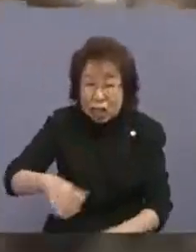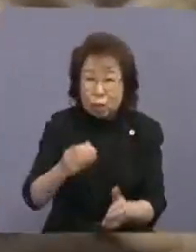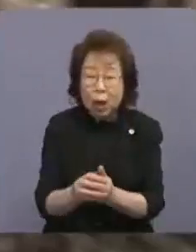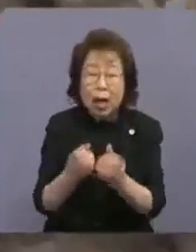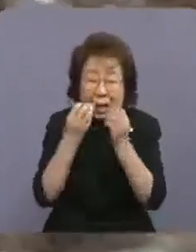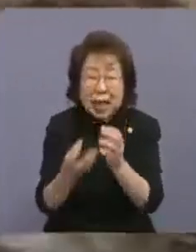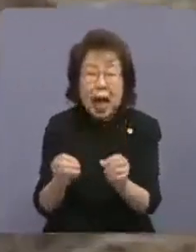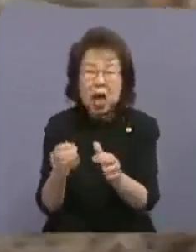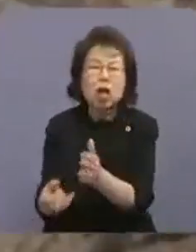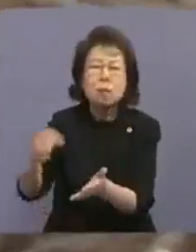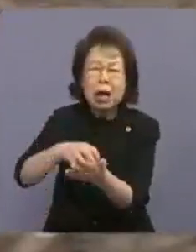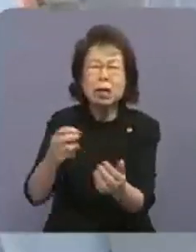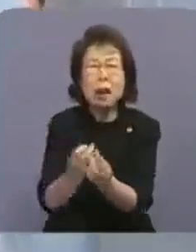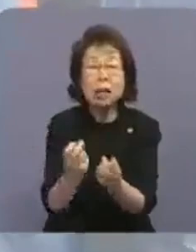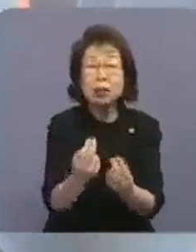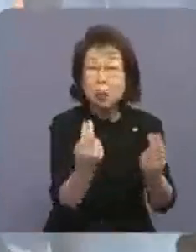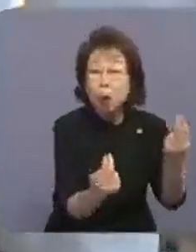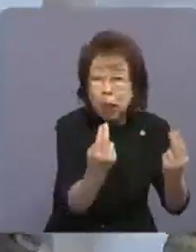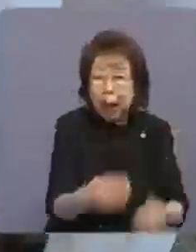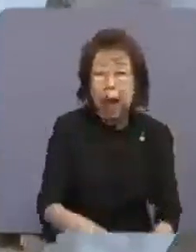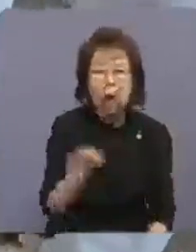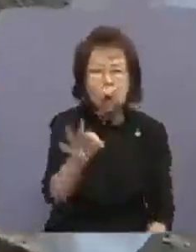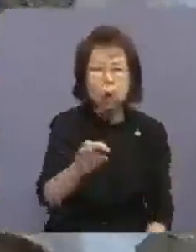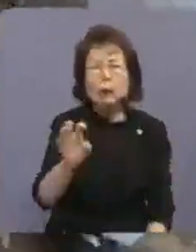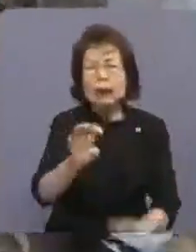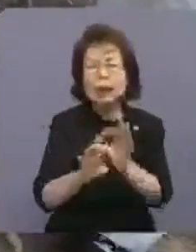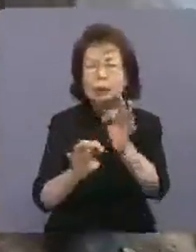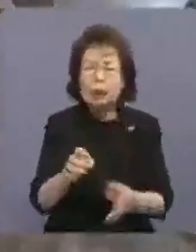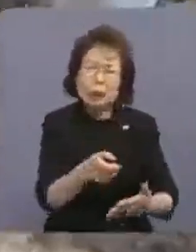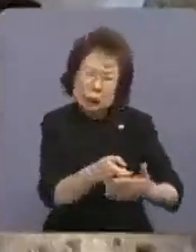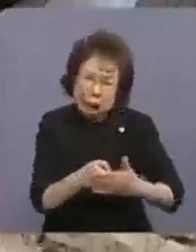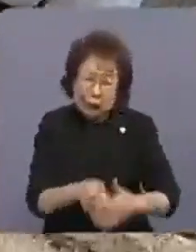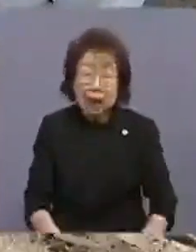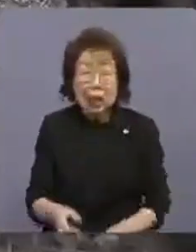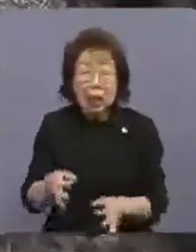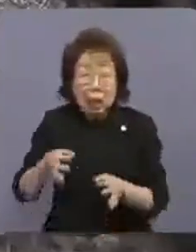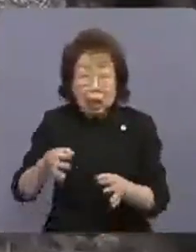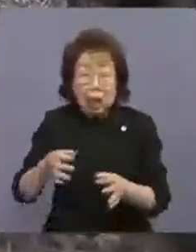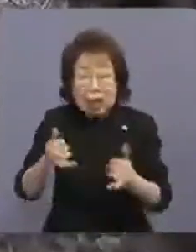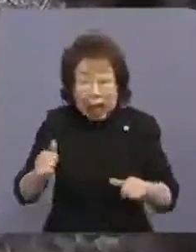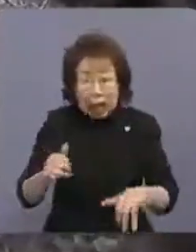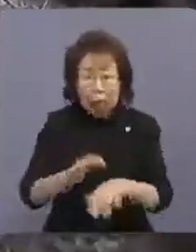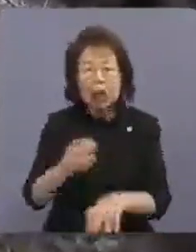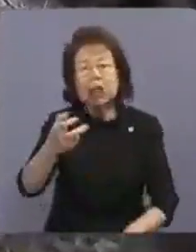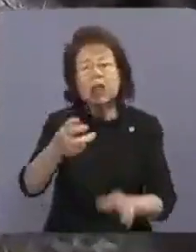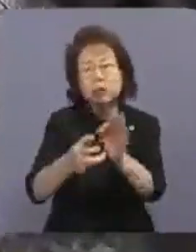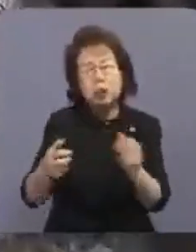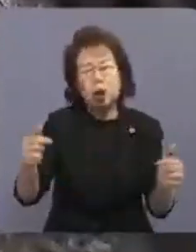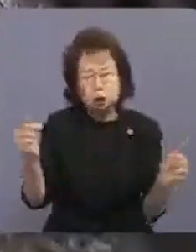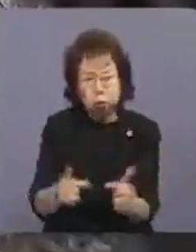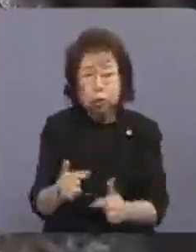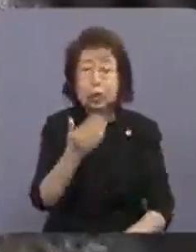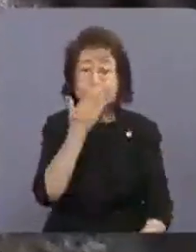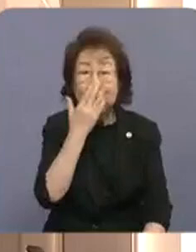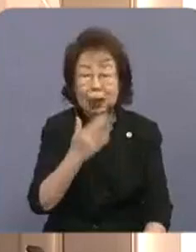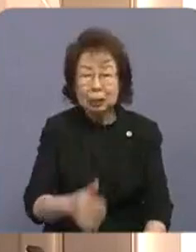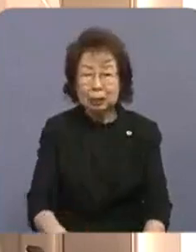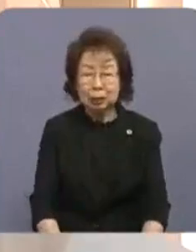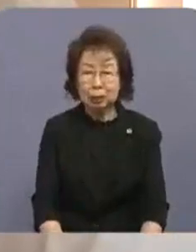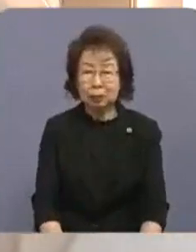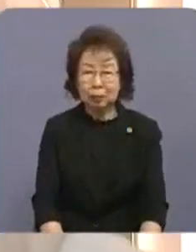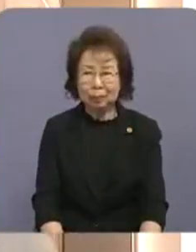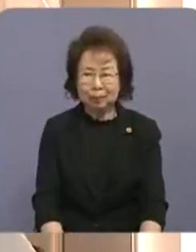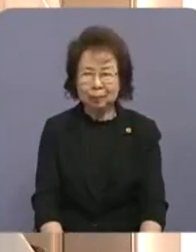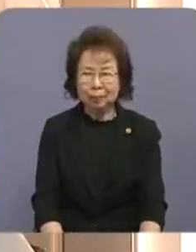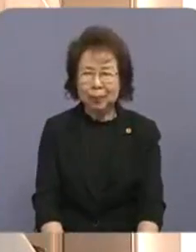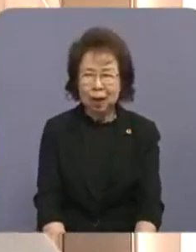흙을 채우는 방식보다 비용은 40%, 투입 인력은 70%를 줄일 수 있습니다.